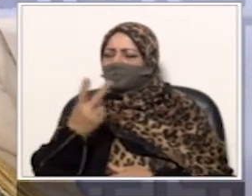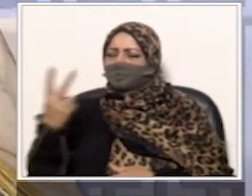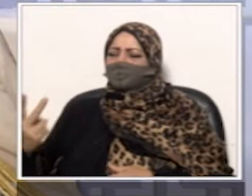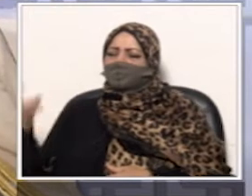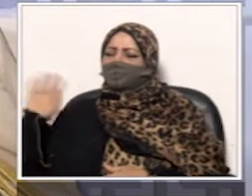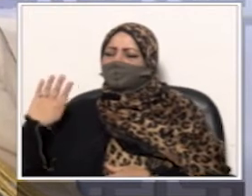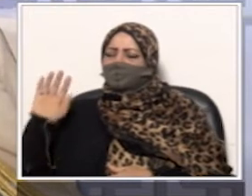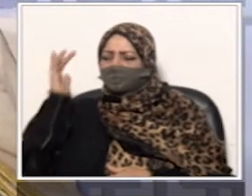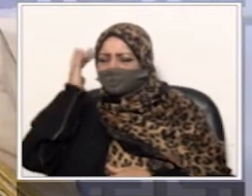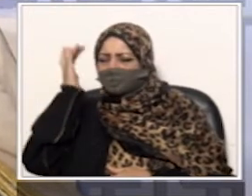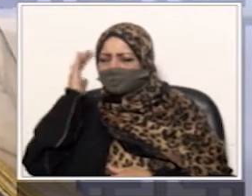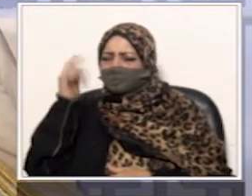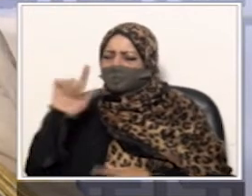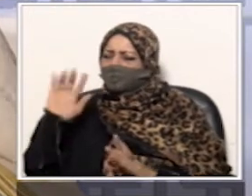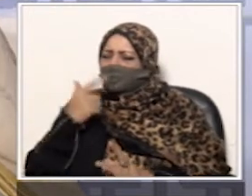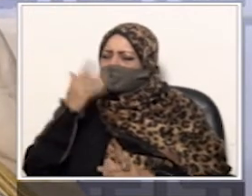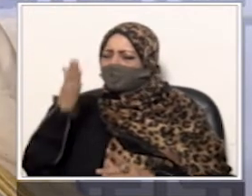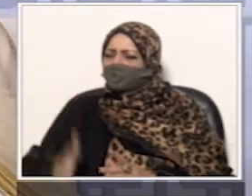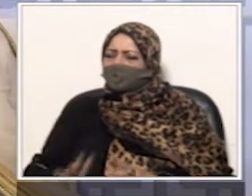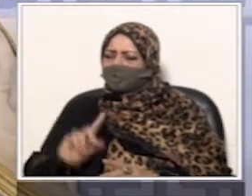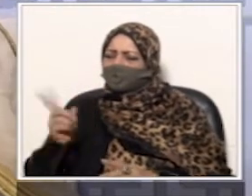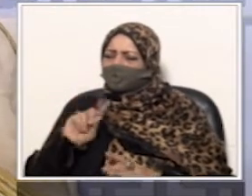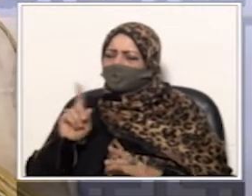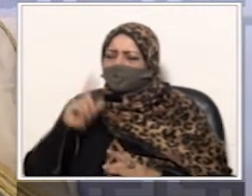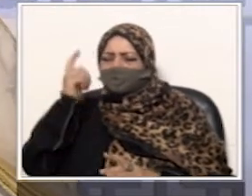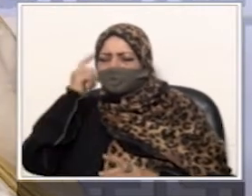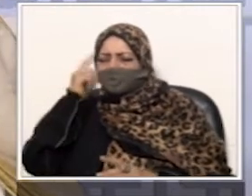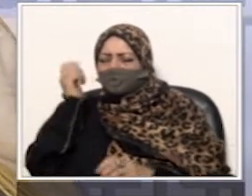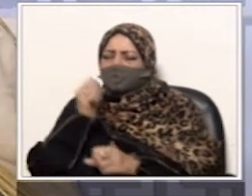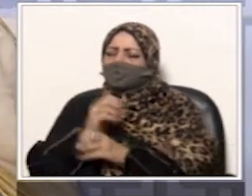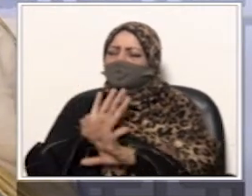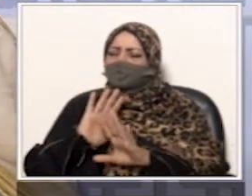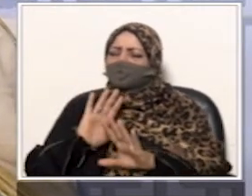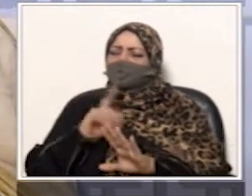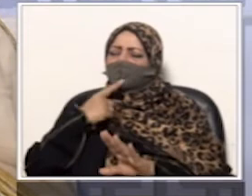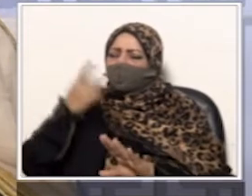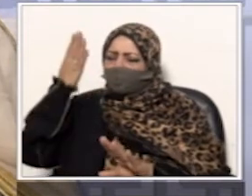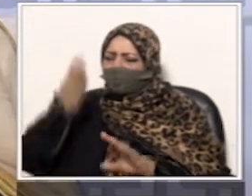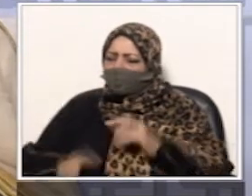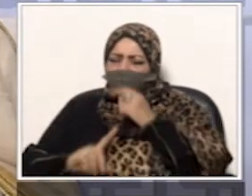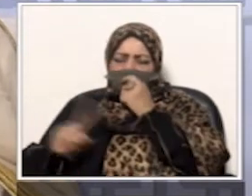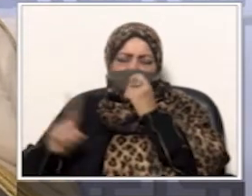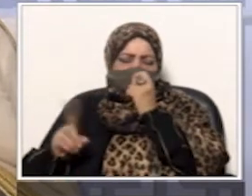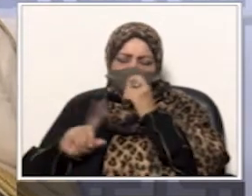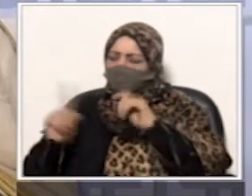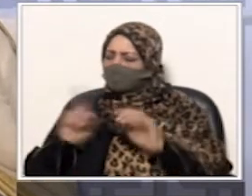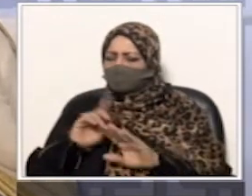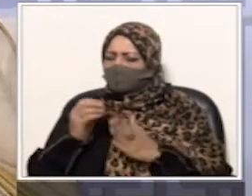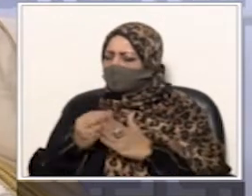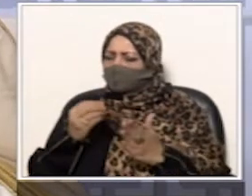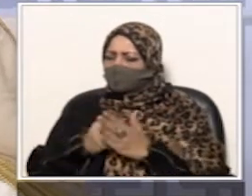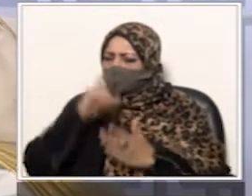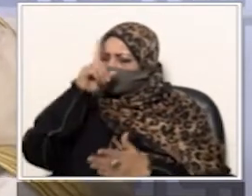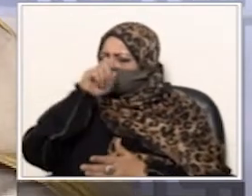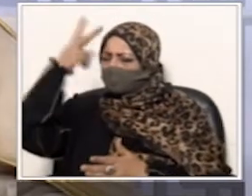فينبغي على الإنسان أن لا يقدم على مثل هذه النذور التي فيها مشقة وفيها صيام طويل ولا صلاة طويلة